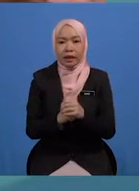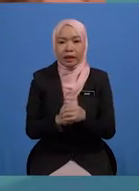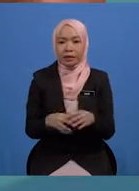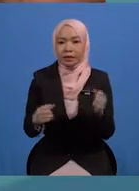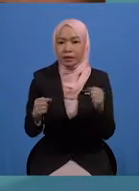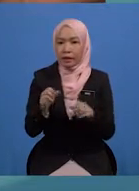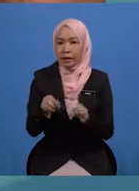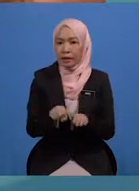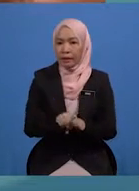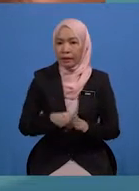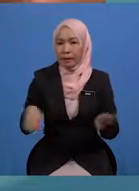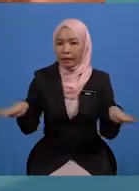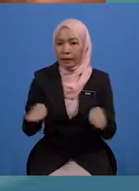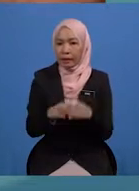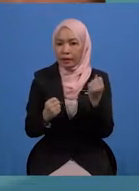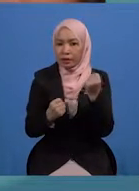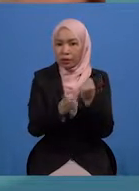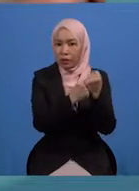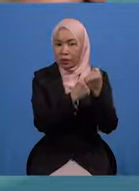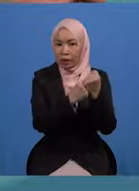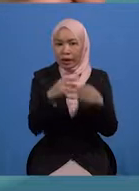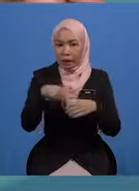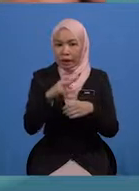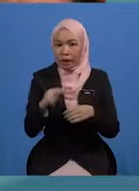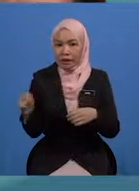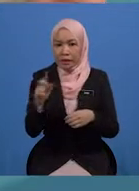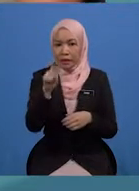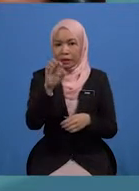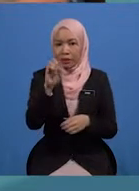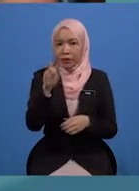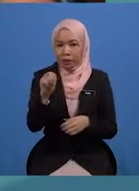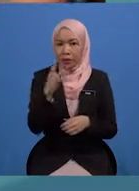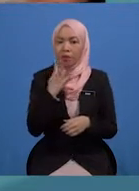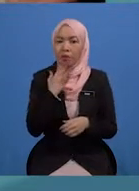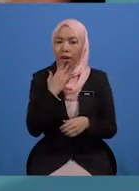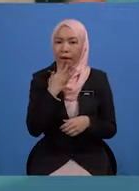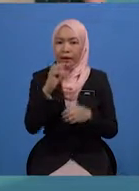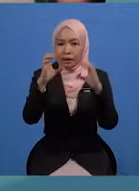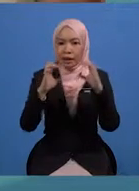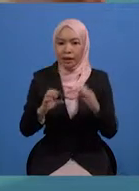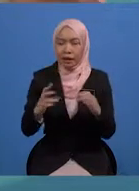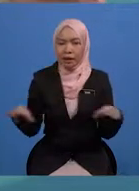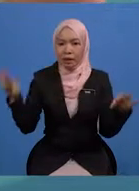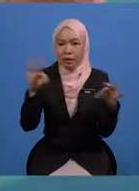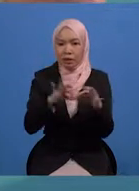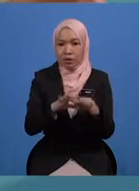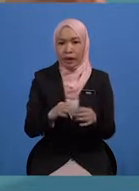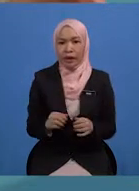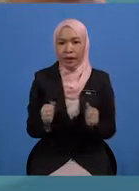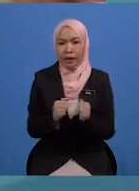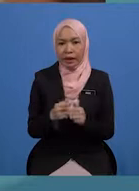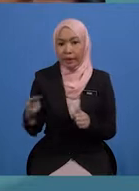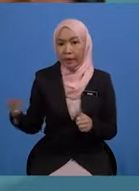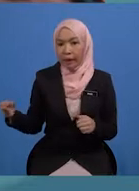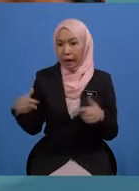sokongan penghasilan tona warna. Teknik ini sesuai untuk pelbagai jenis media kerana